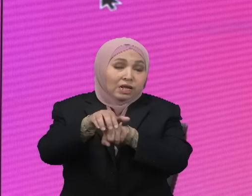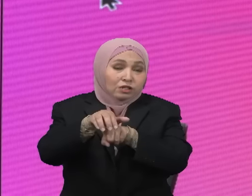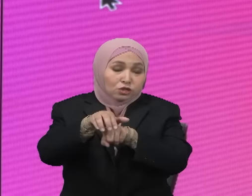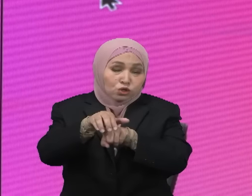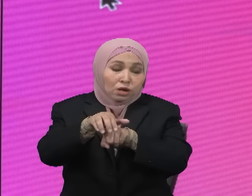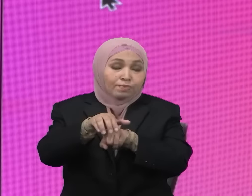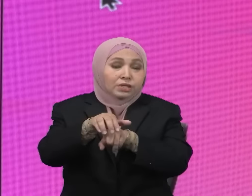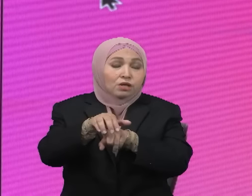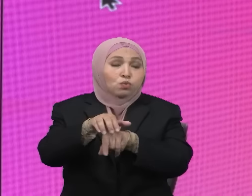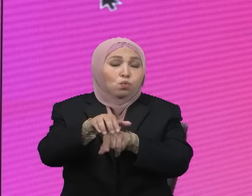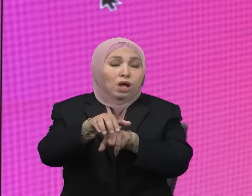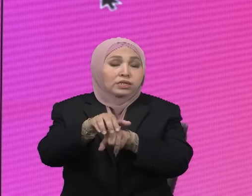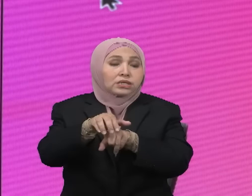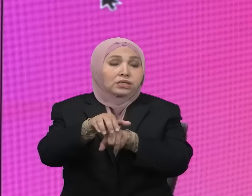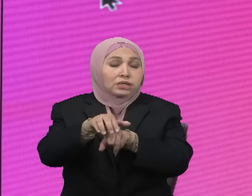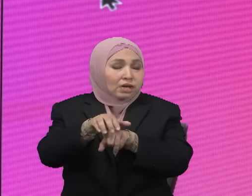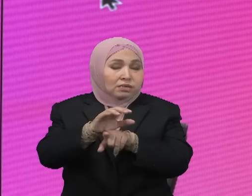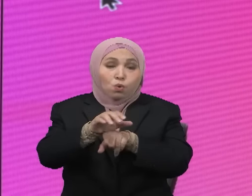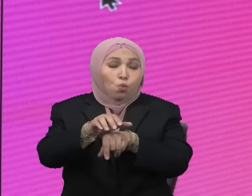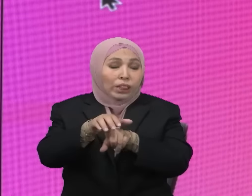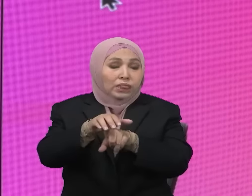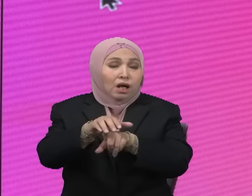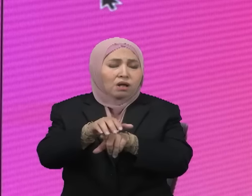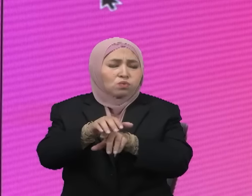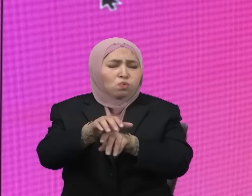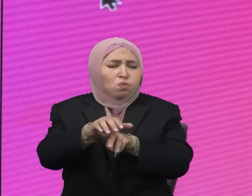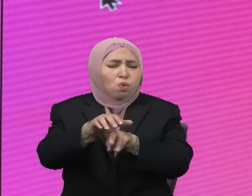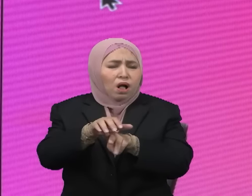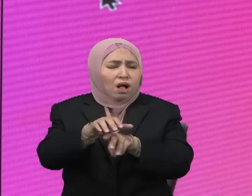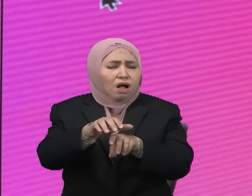nun itu. Aduwan, tapi kita baca